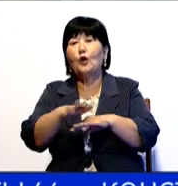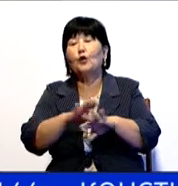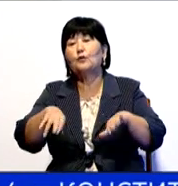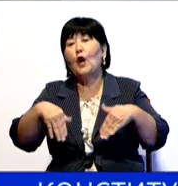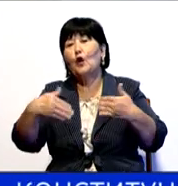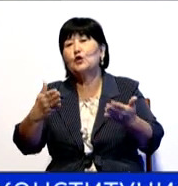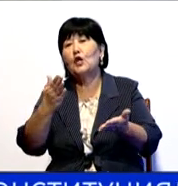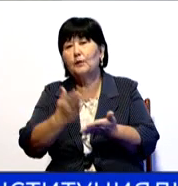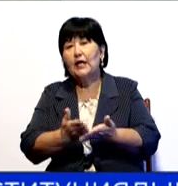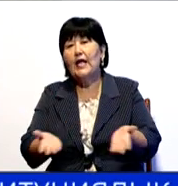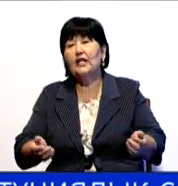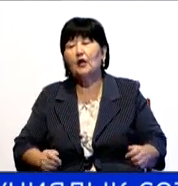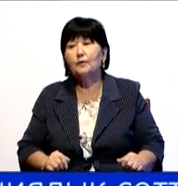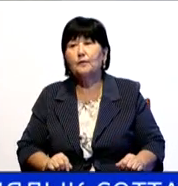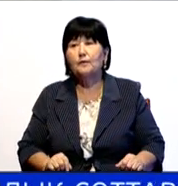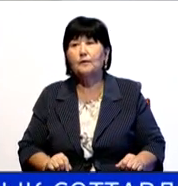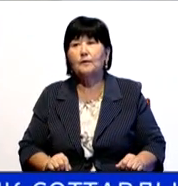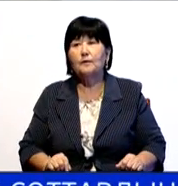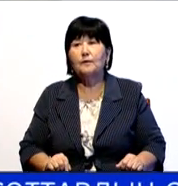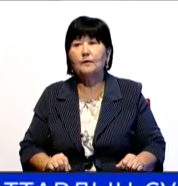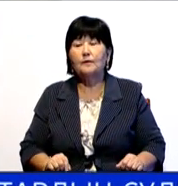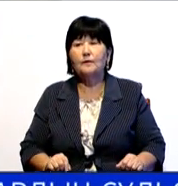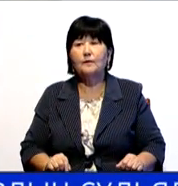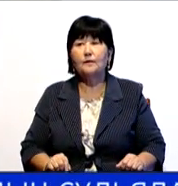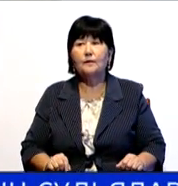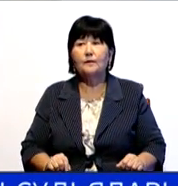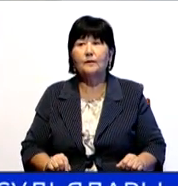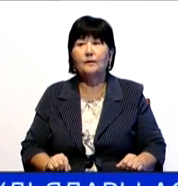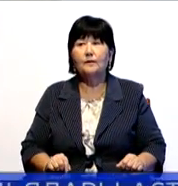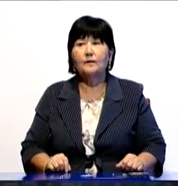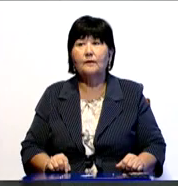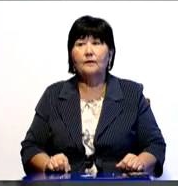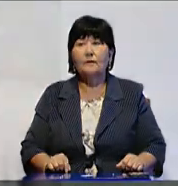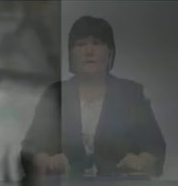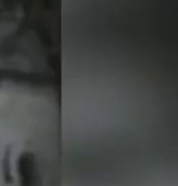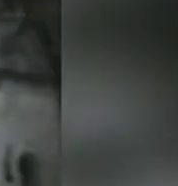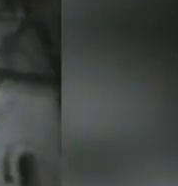ұсынып келеді. Айнұр Тұңғышбаева, Айбек Қаржаубай, Дархан Тоқсейіт, Қызылорда телеарнасы.